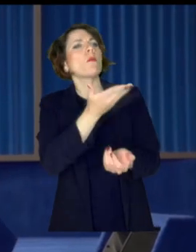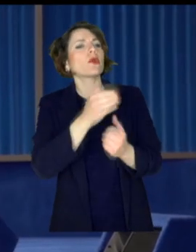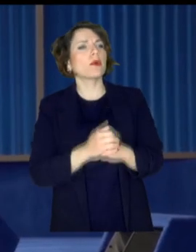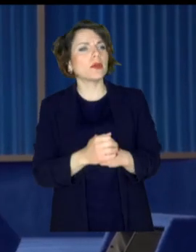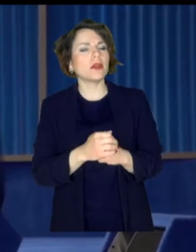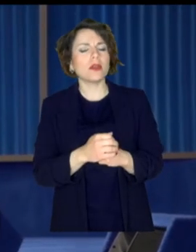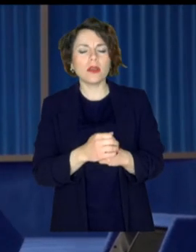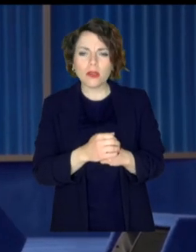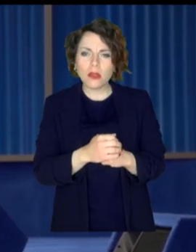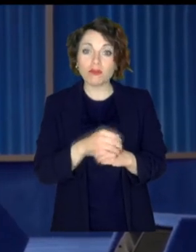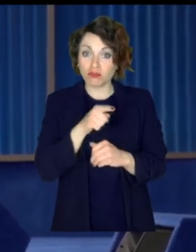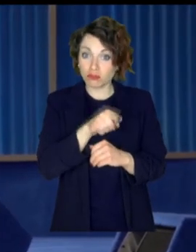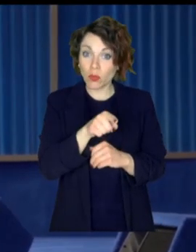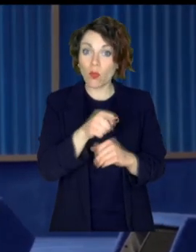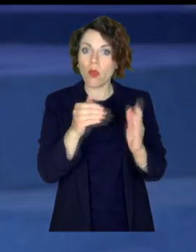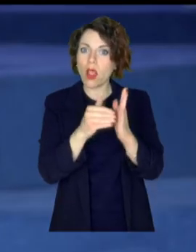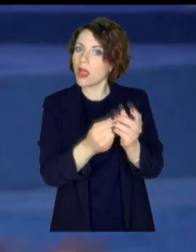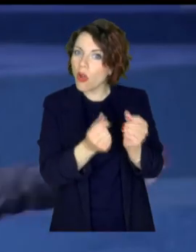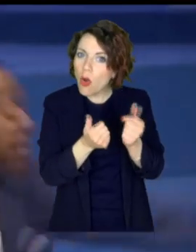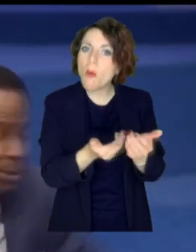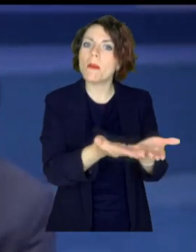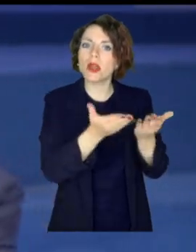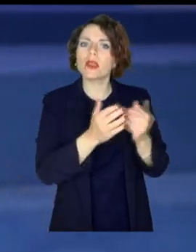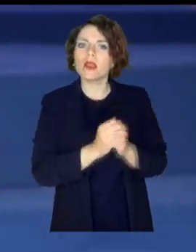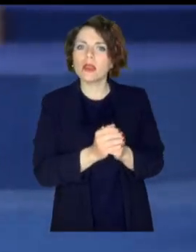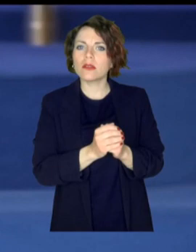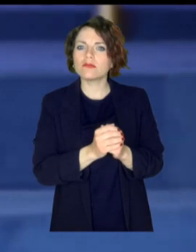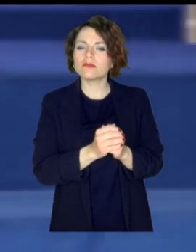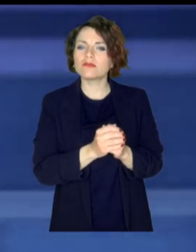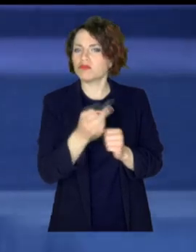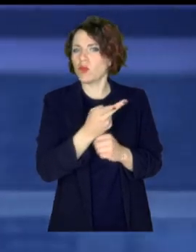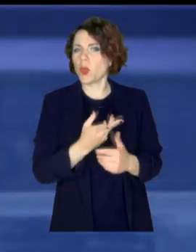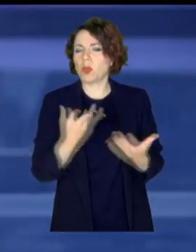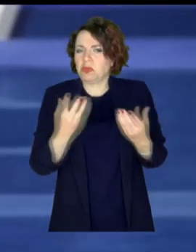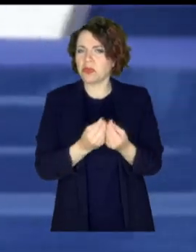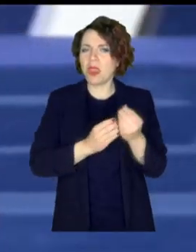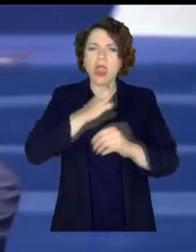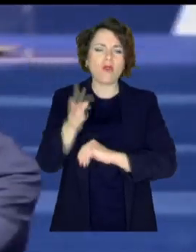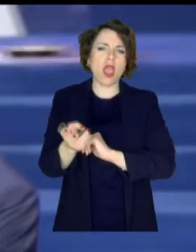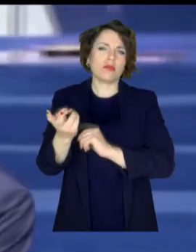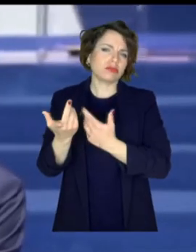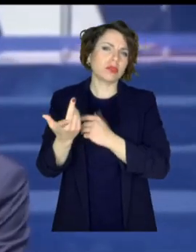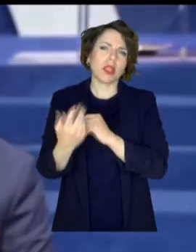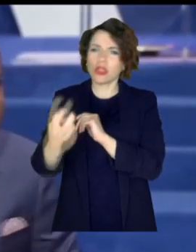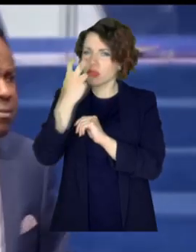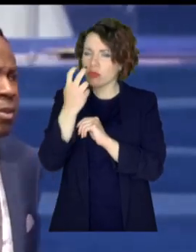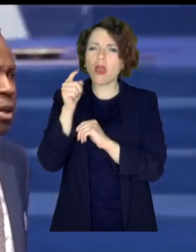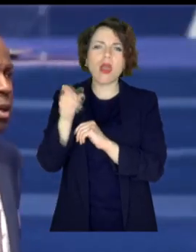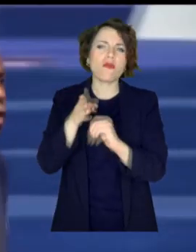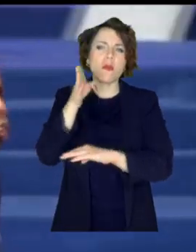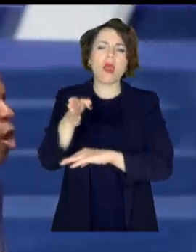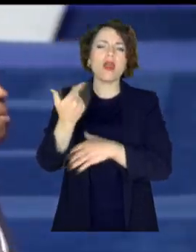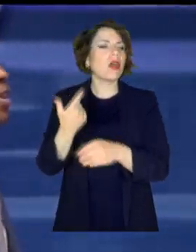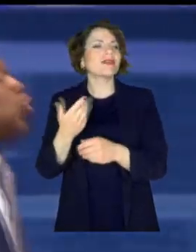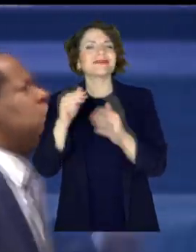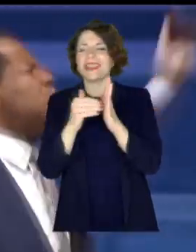E gli compri la casa. Andate dal notaio, metti tutto intestato